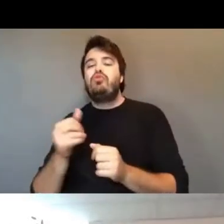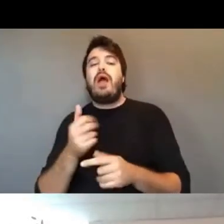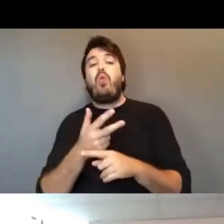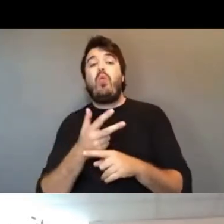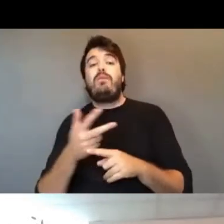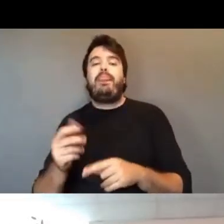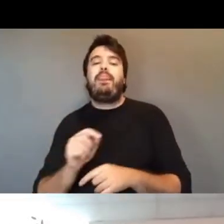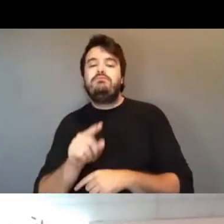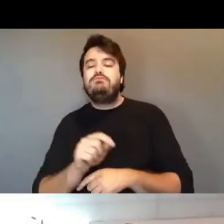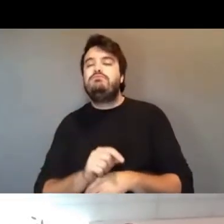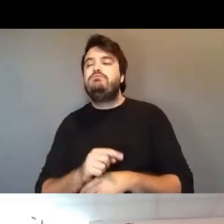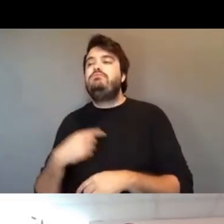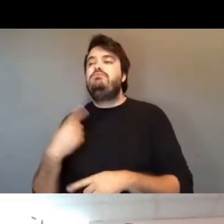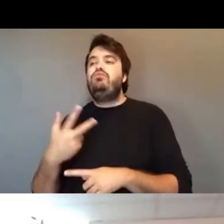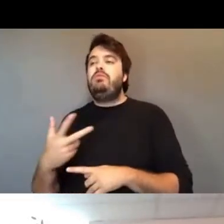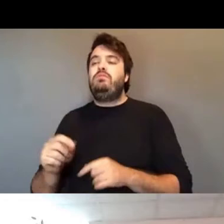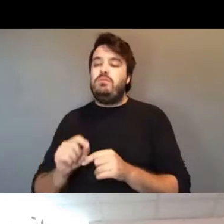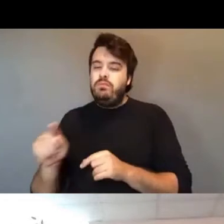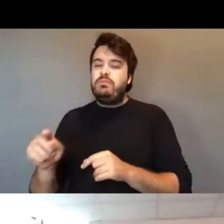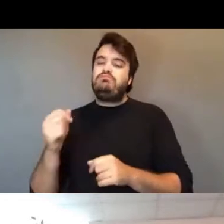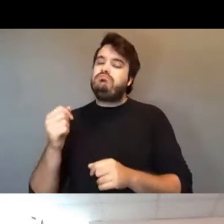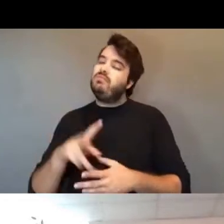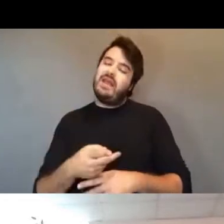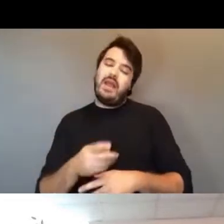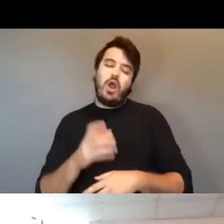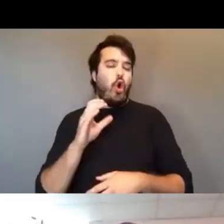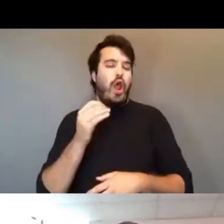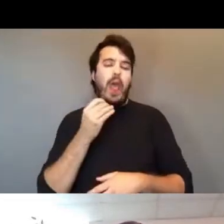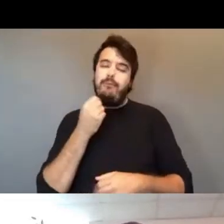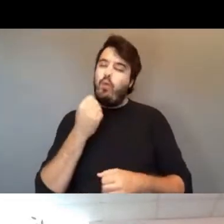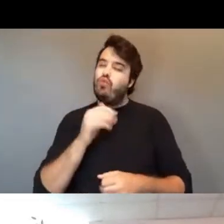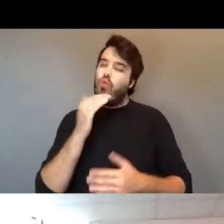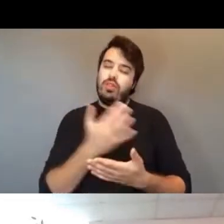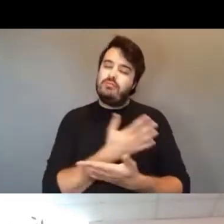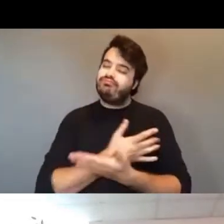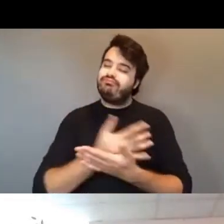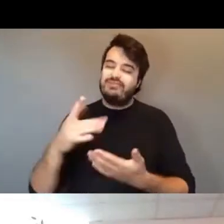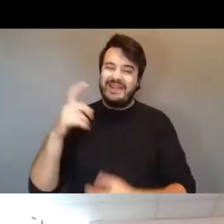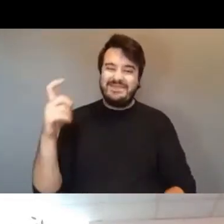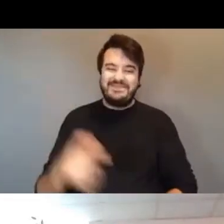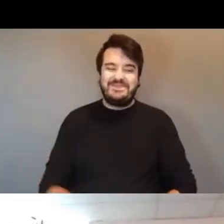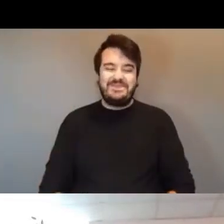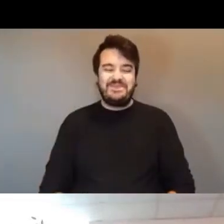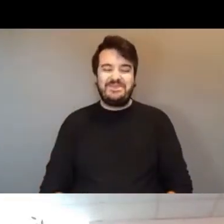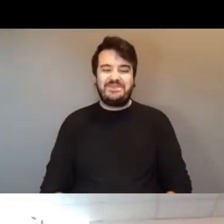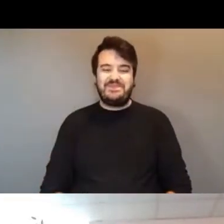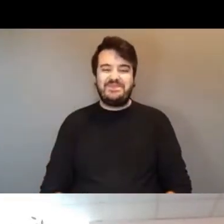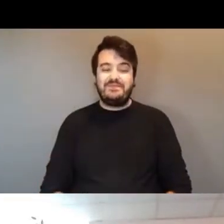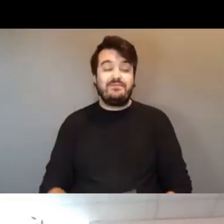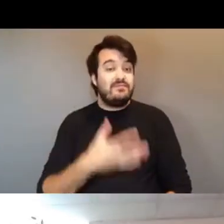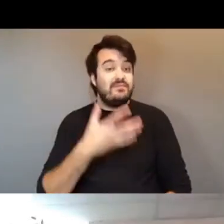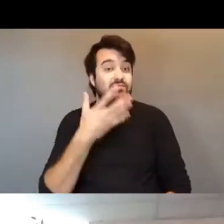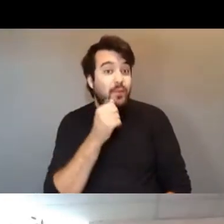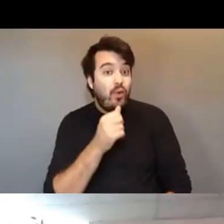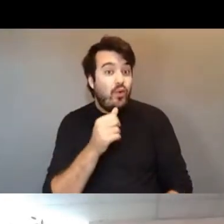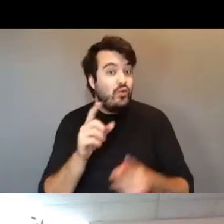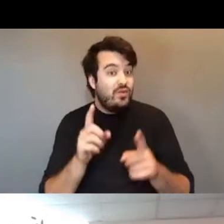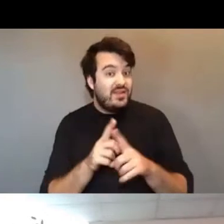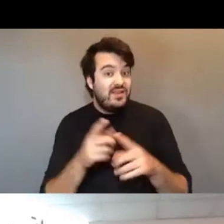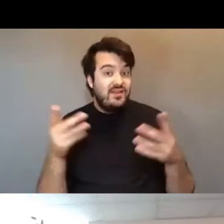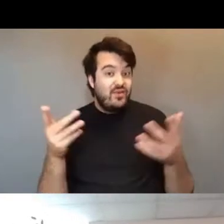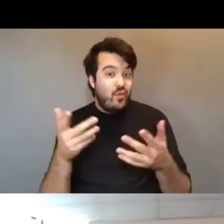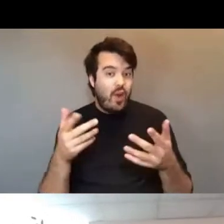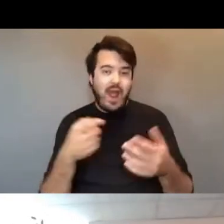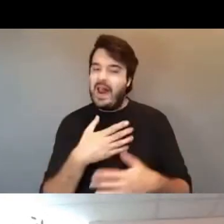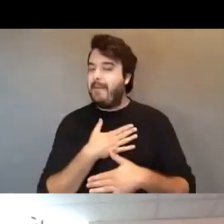vous pouvez avoir de la coriandre à manger toute la saison. Et on se rappelle, elle n'aime